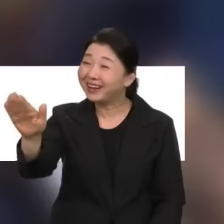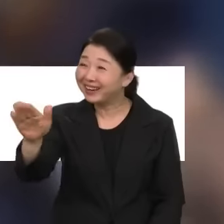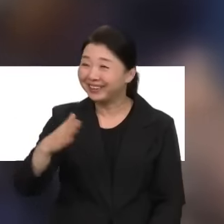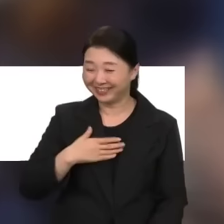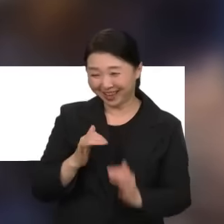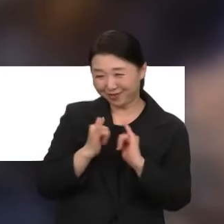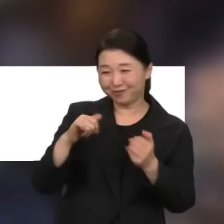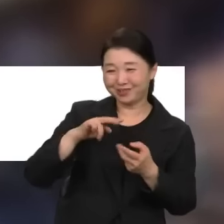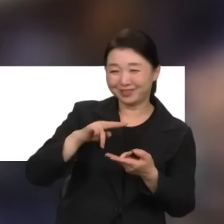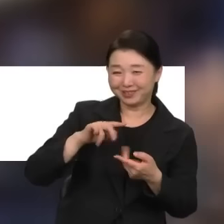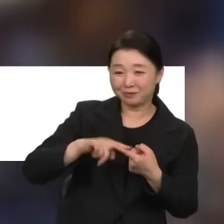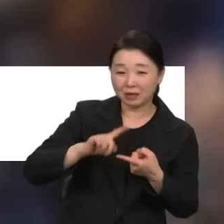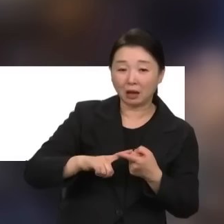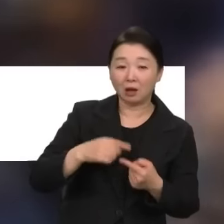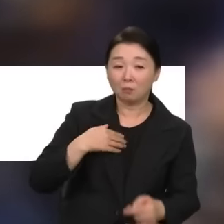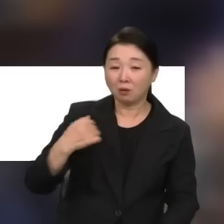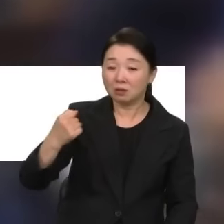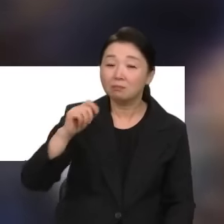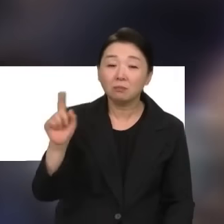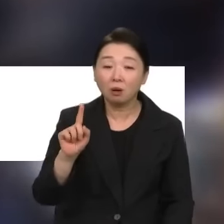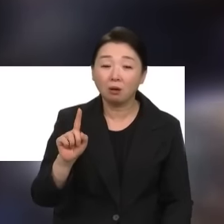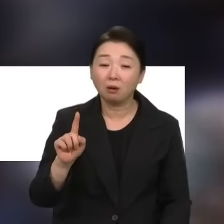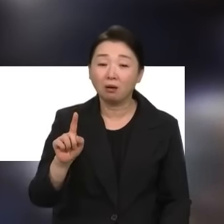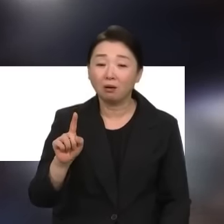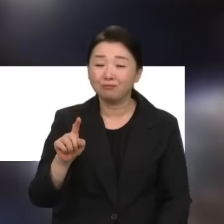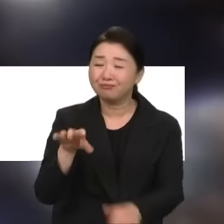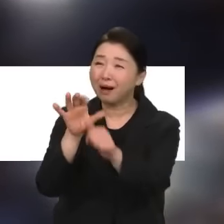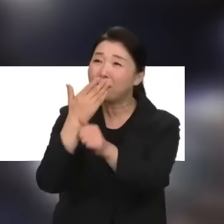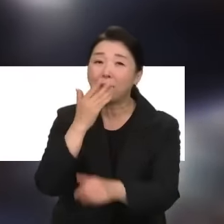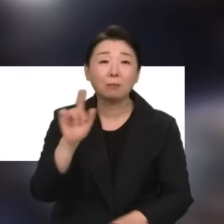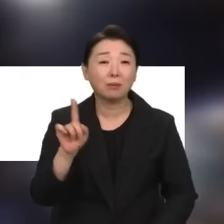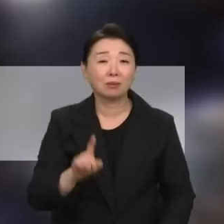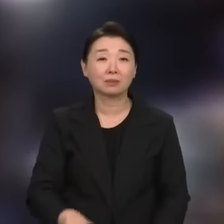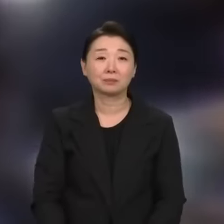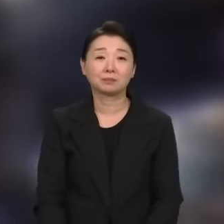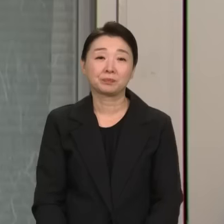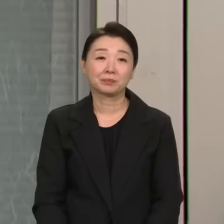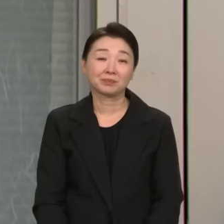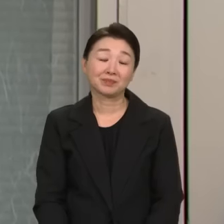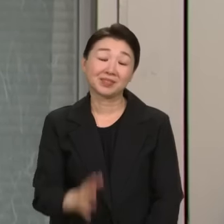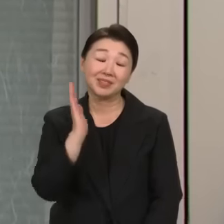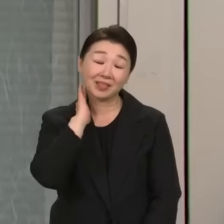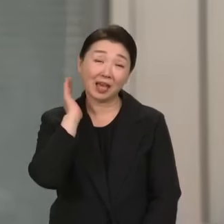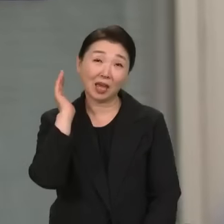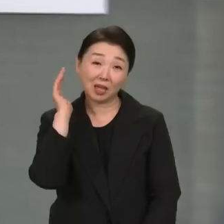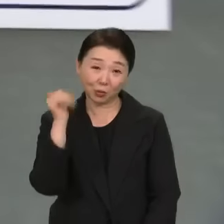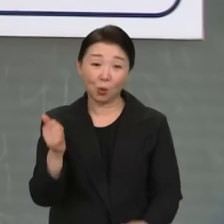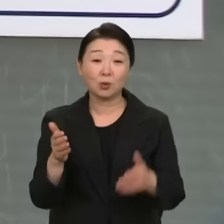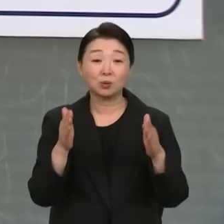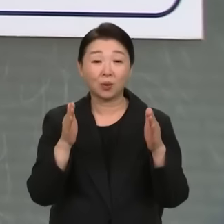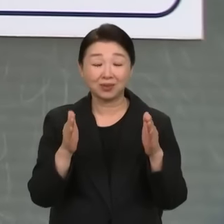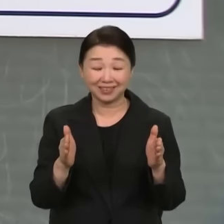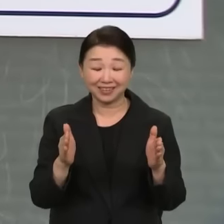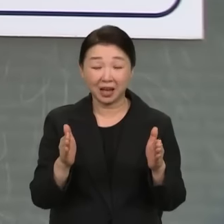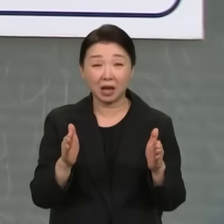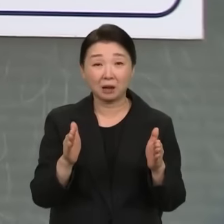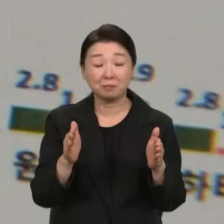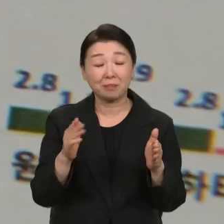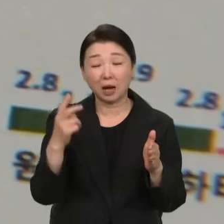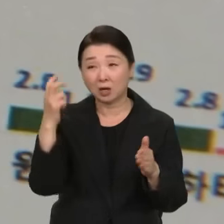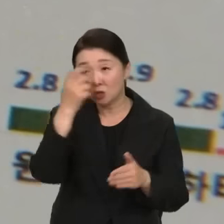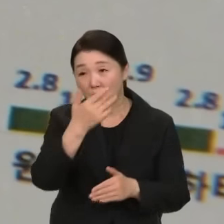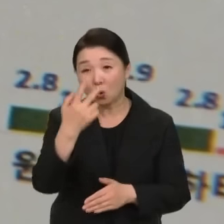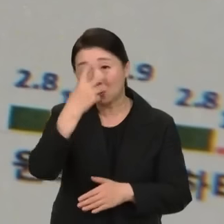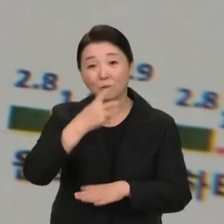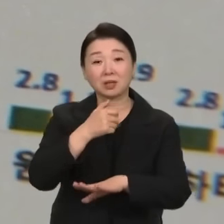국민이 힘이 더 있으면 어쩔 거고 이게 무슨 압박이 됩니까? 대선 기간 비공개 여론조사 결과를 윤석열 캠프에